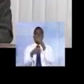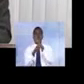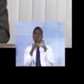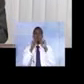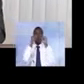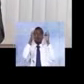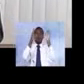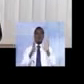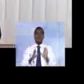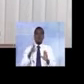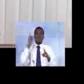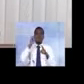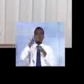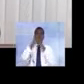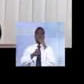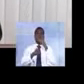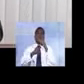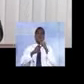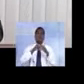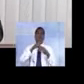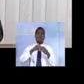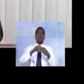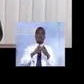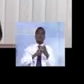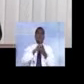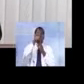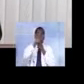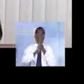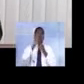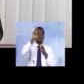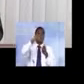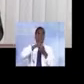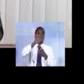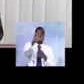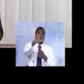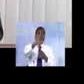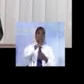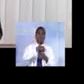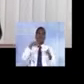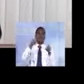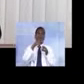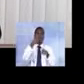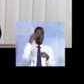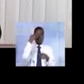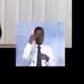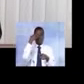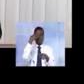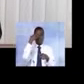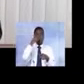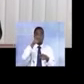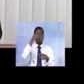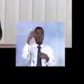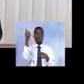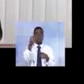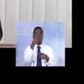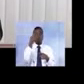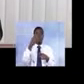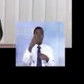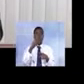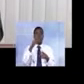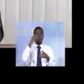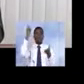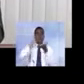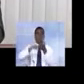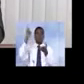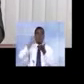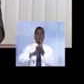ivoirienne à la fin décembre 2015. Et comme vous le savez, un deuxième CDD a été signé